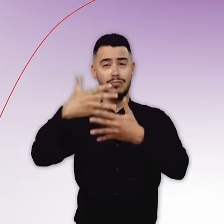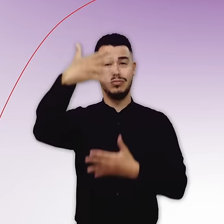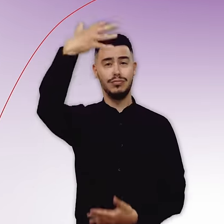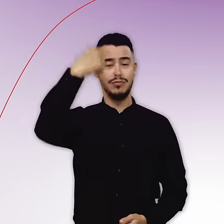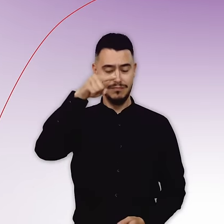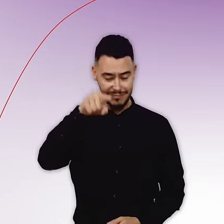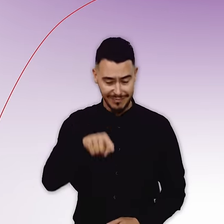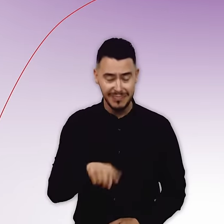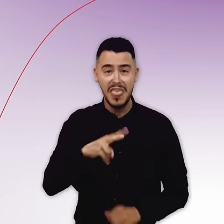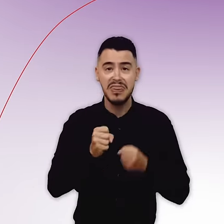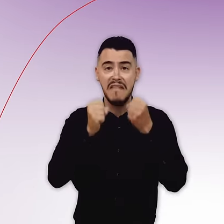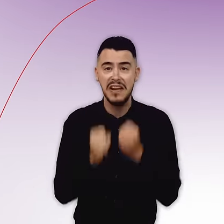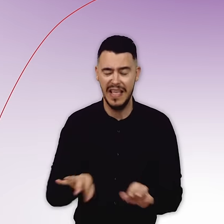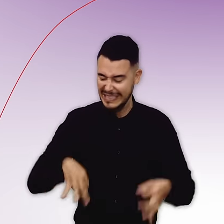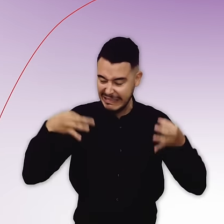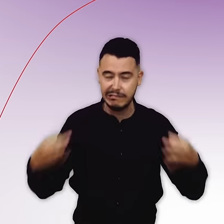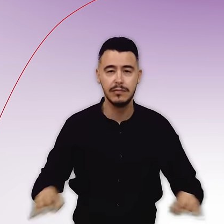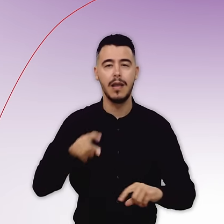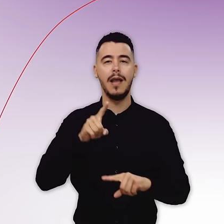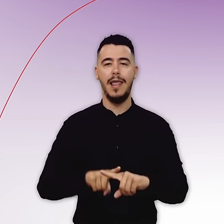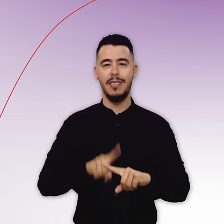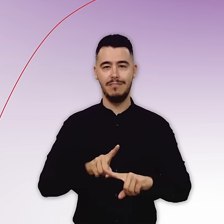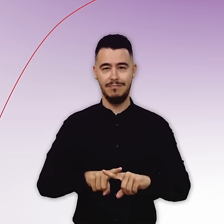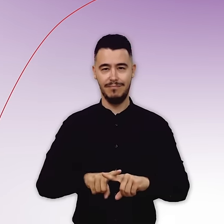δεύτερη στην ευρώπη το πιο άδειο